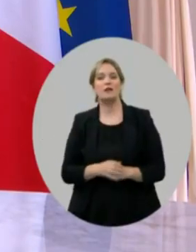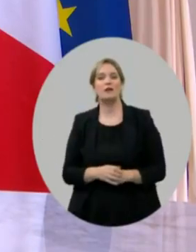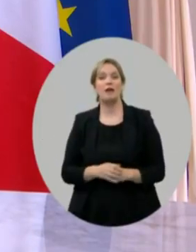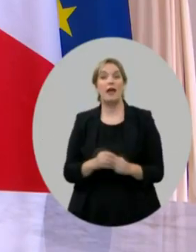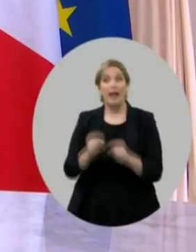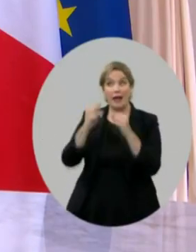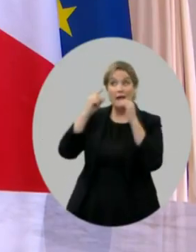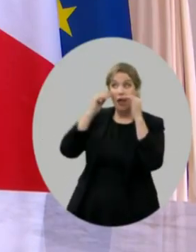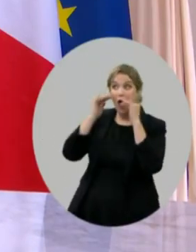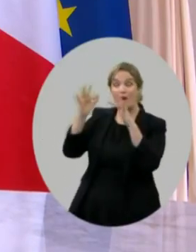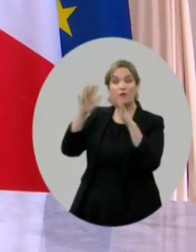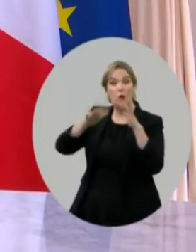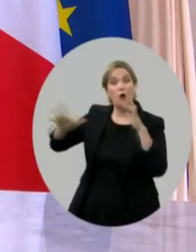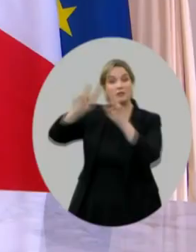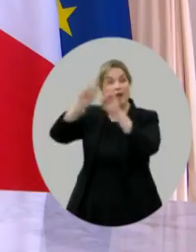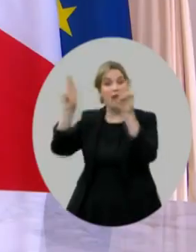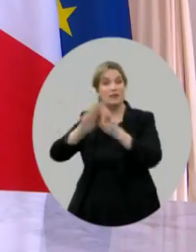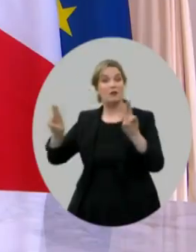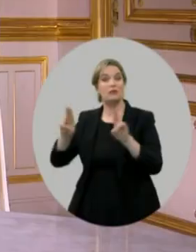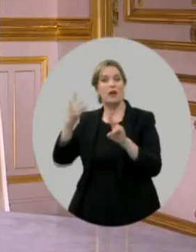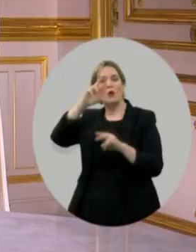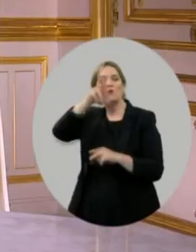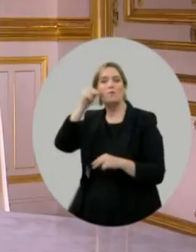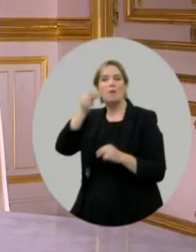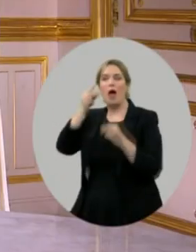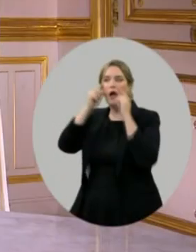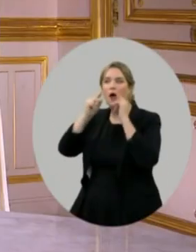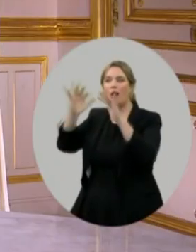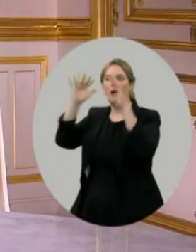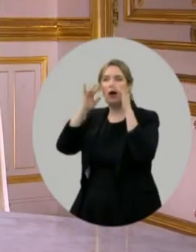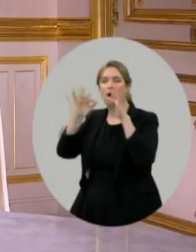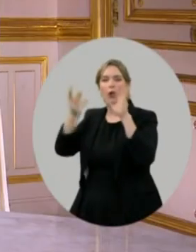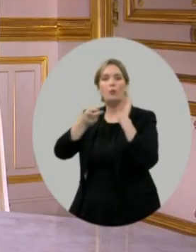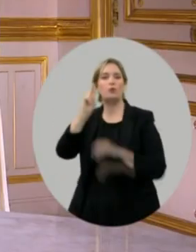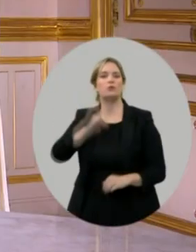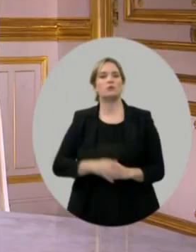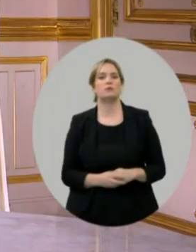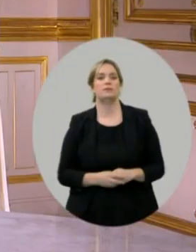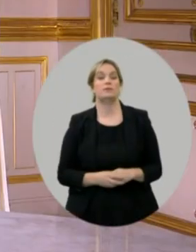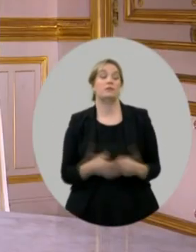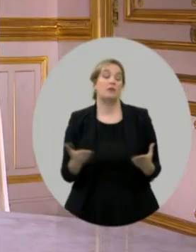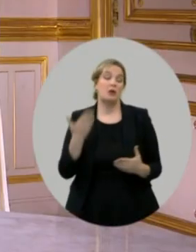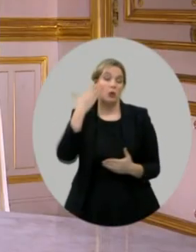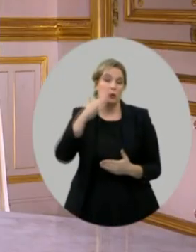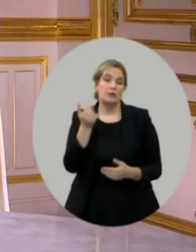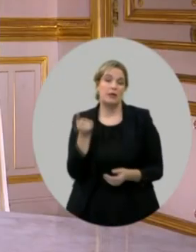exigence humaniste à l'international. Je sais que plusieurs d'entre vous ne